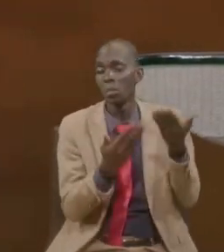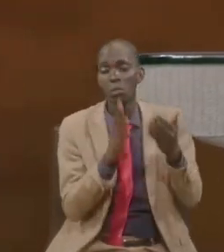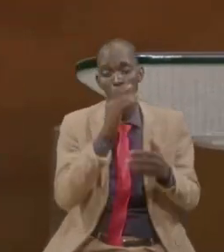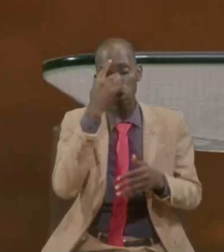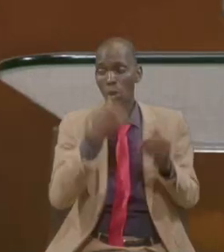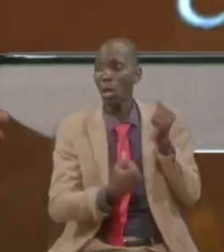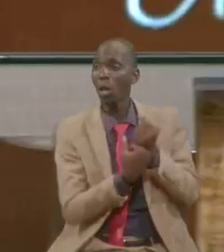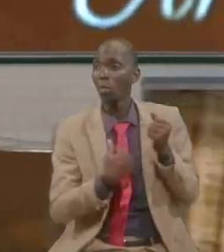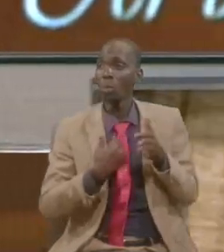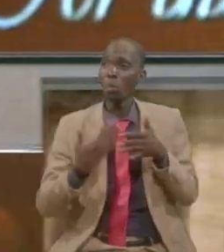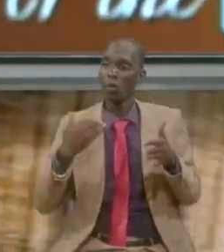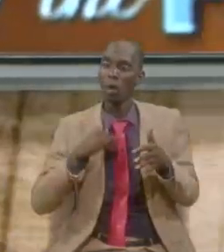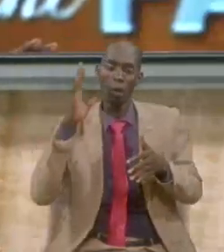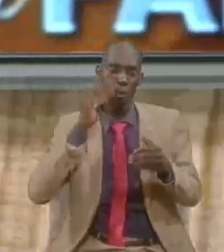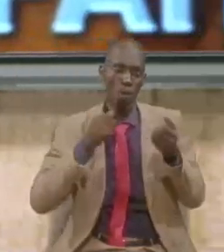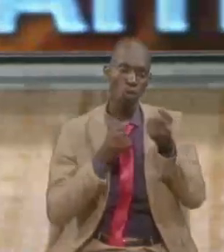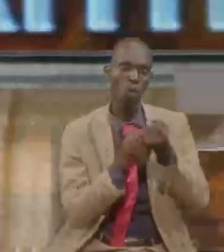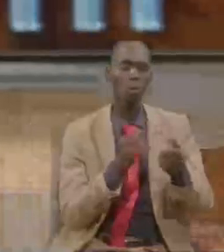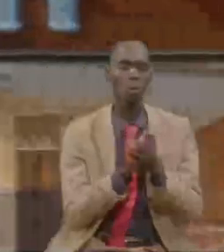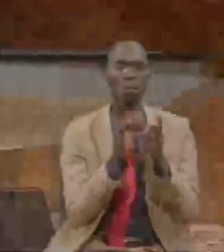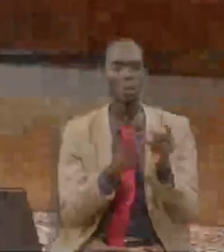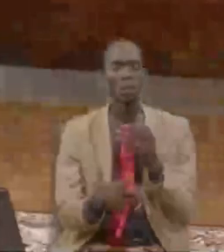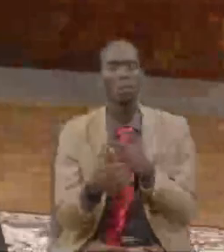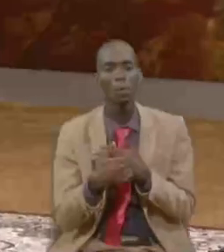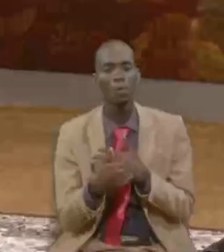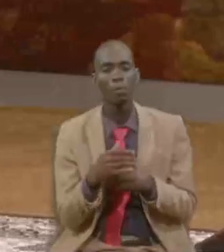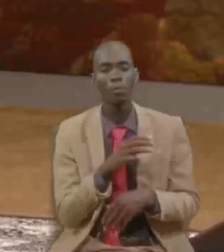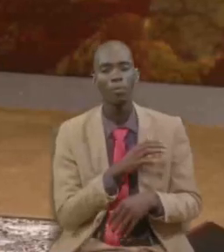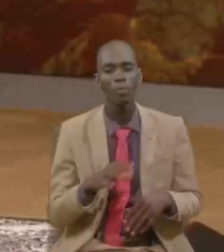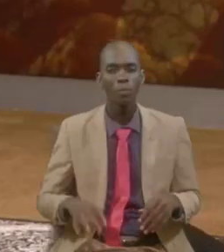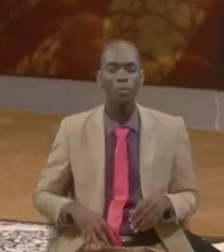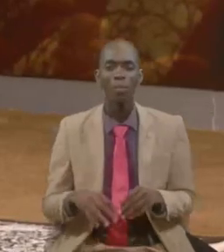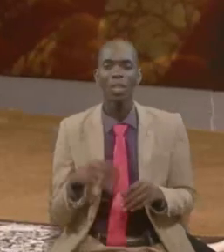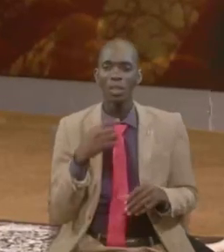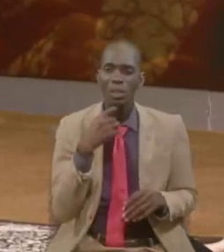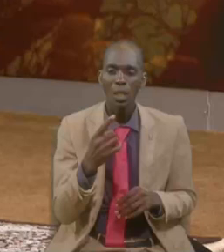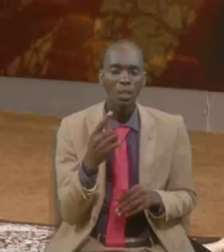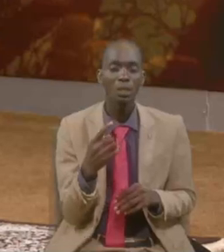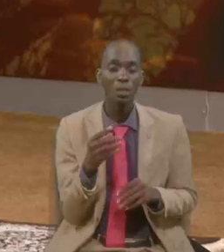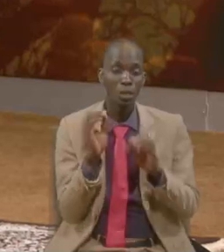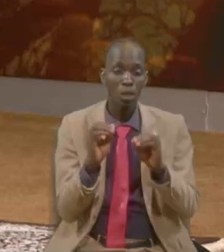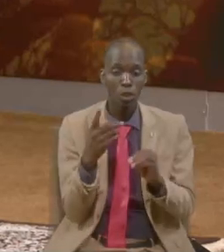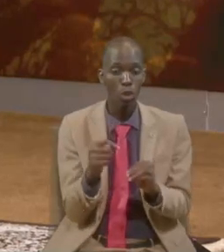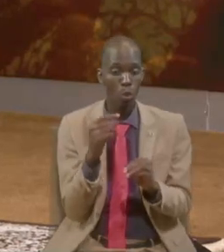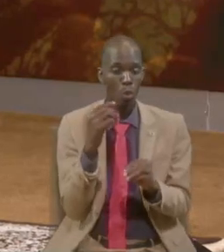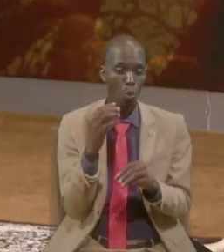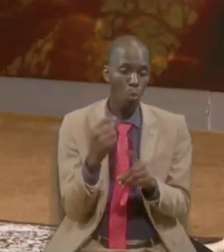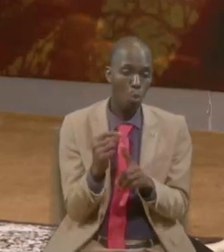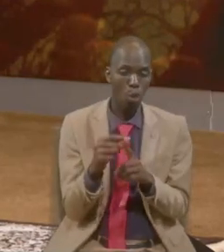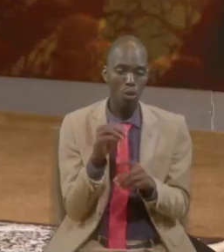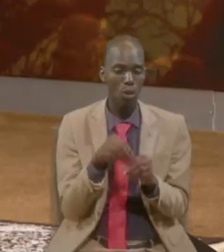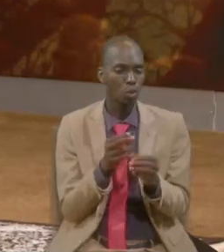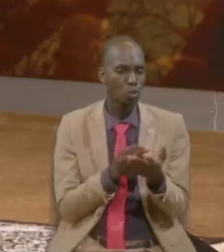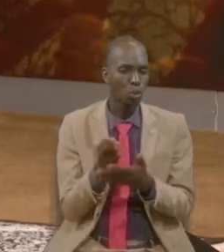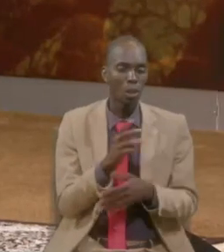Il est personne qui est une méduse parce que pour Christ, il a enseigné la vérité dans la vérité et